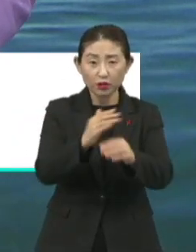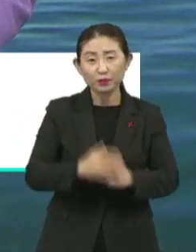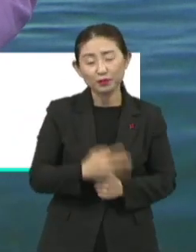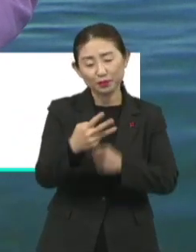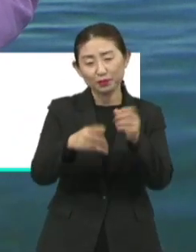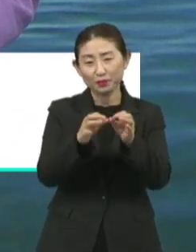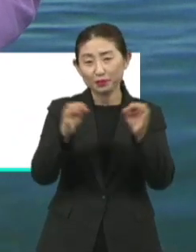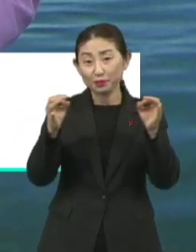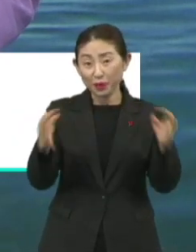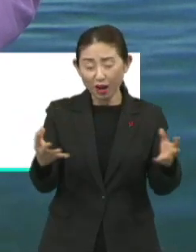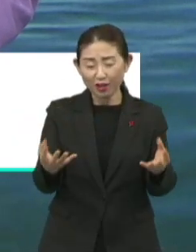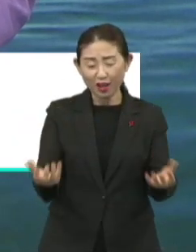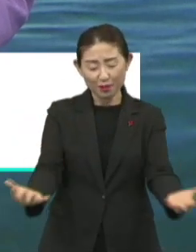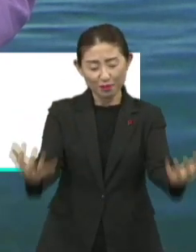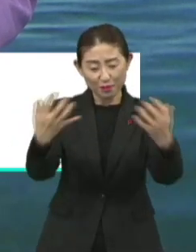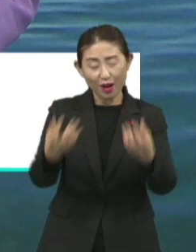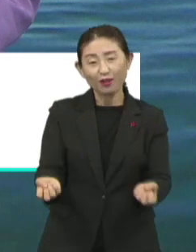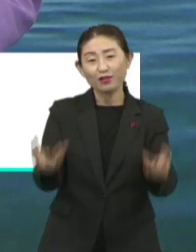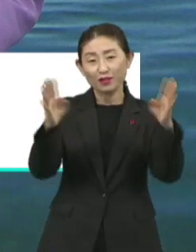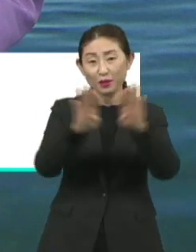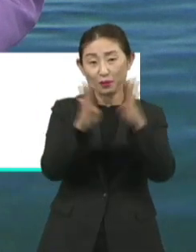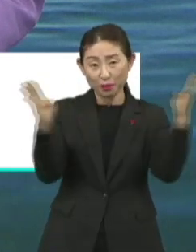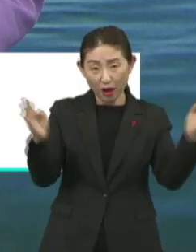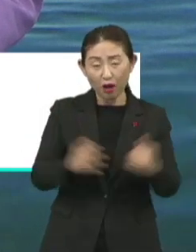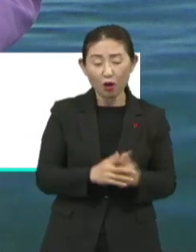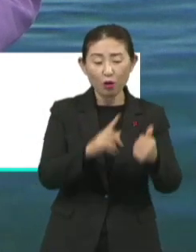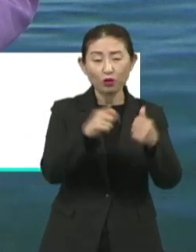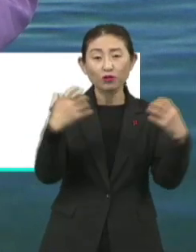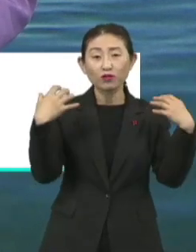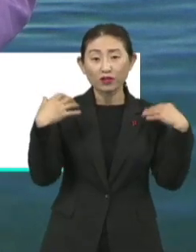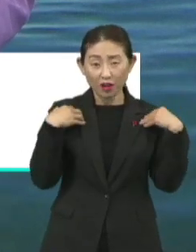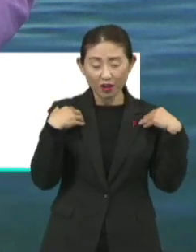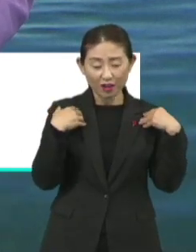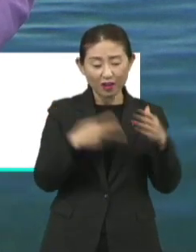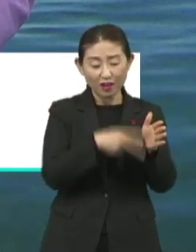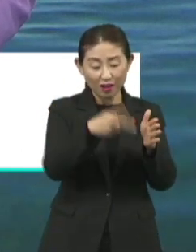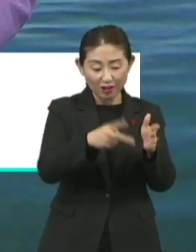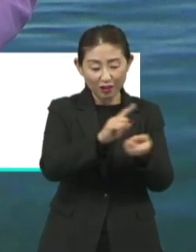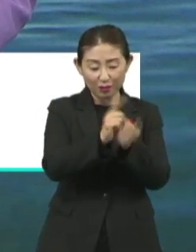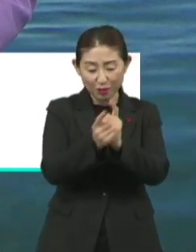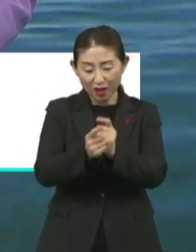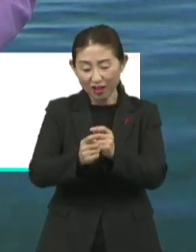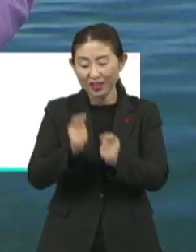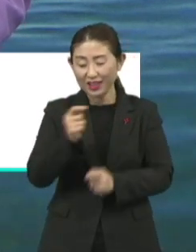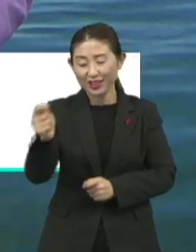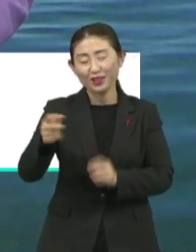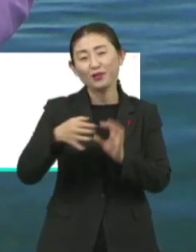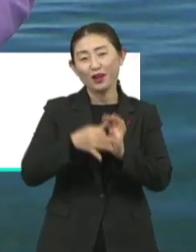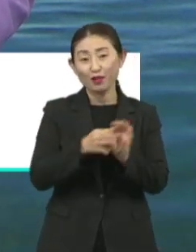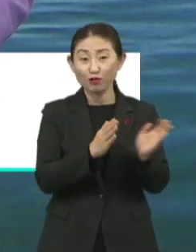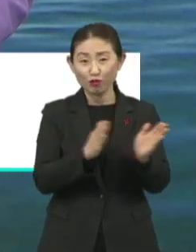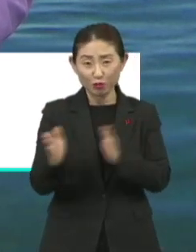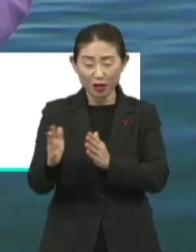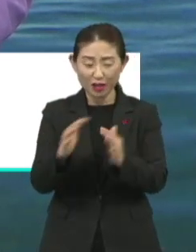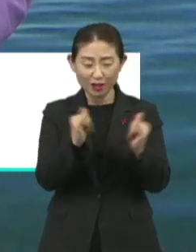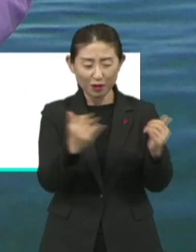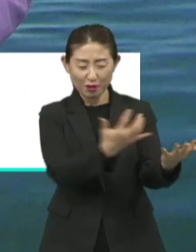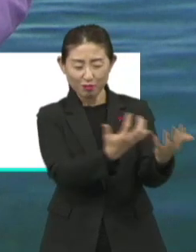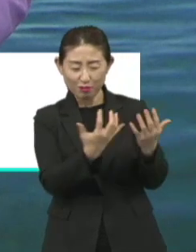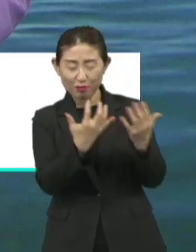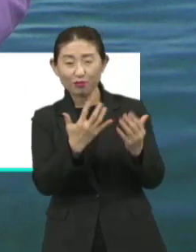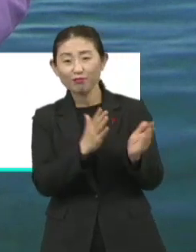만에 다시 열리는 새조개 축제를 맞아 홍성군도 열차와 택시를 연계한 관광 상품까지 내놓고 본격적인 손님